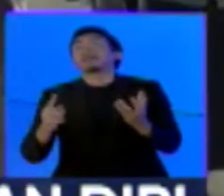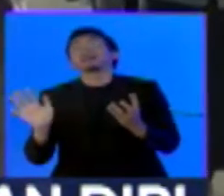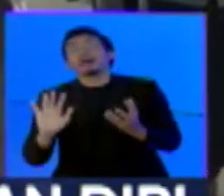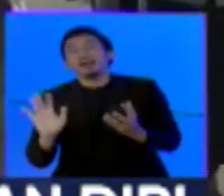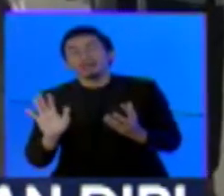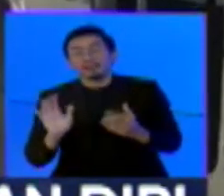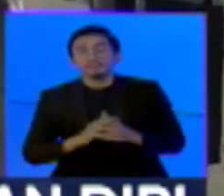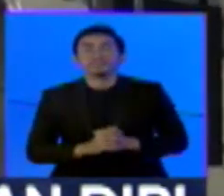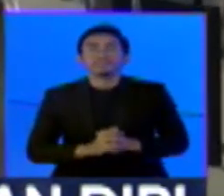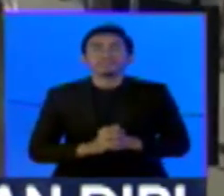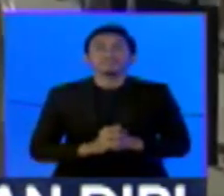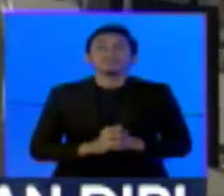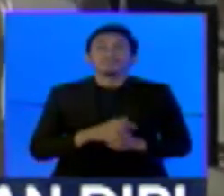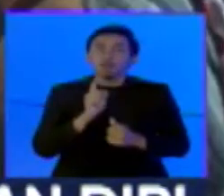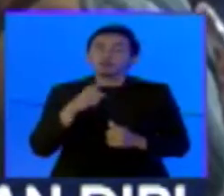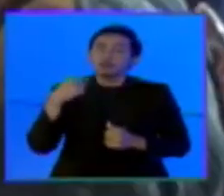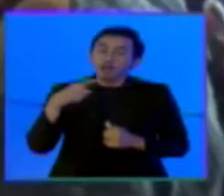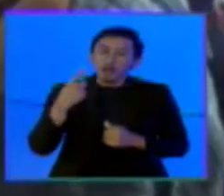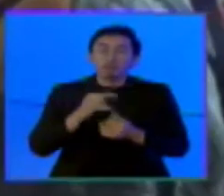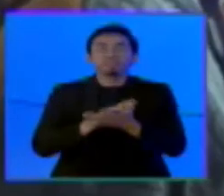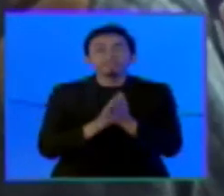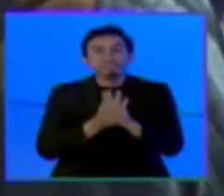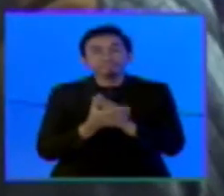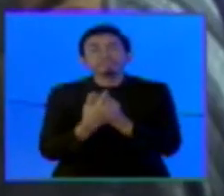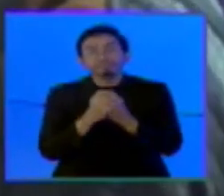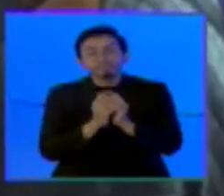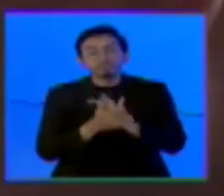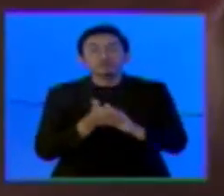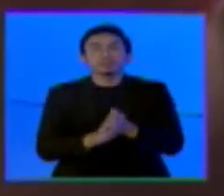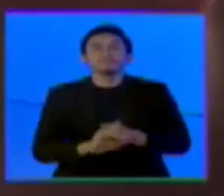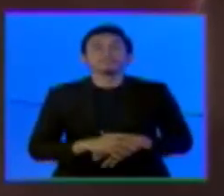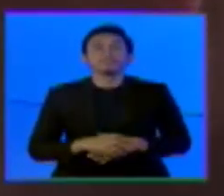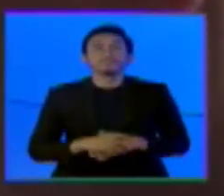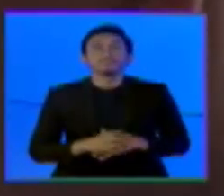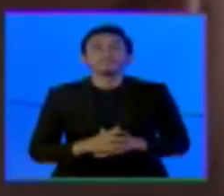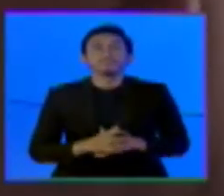mencuci tangan. Dari Solo, Jawa Tengah, Septian Toro, iNews, melaporkan.